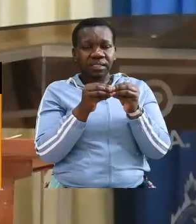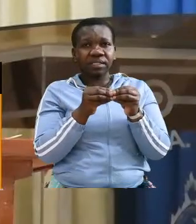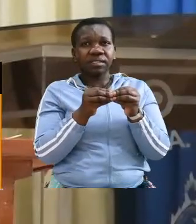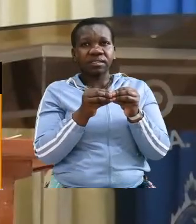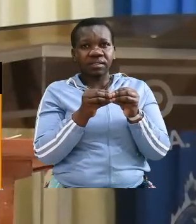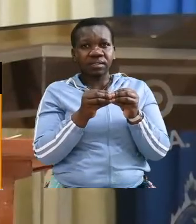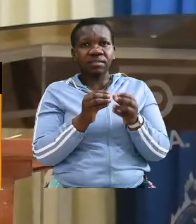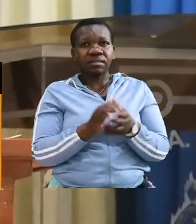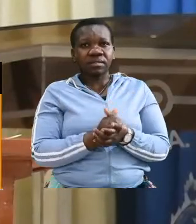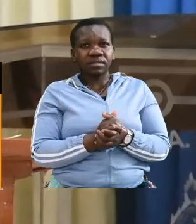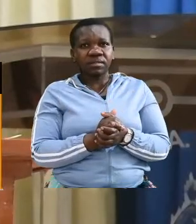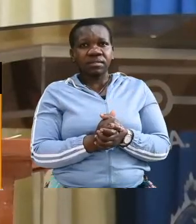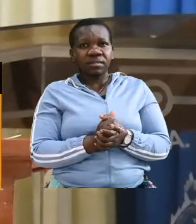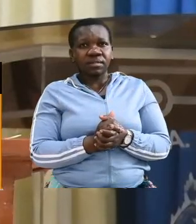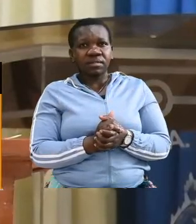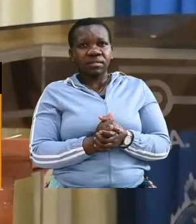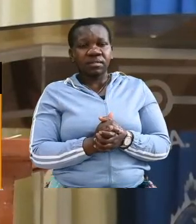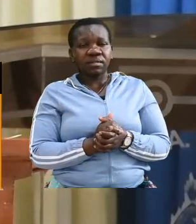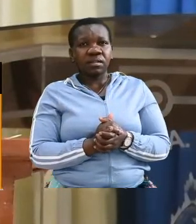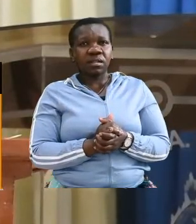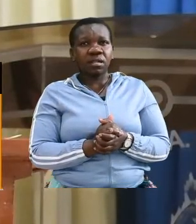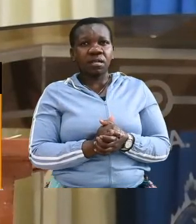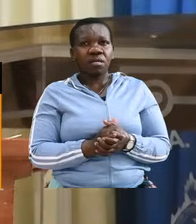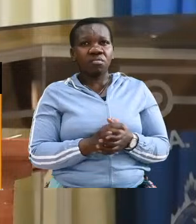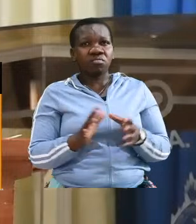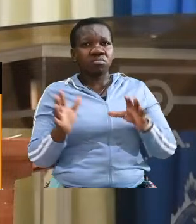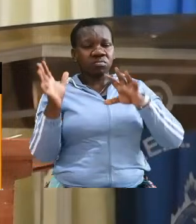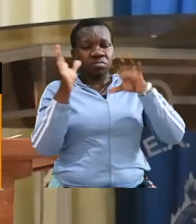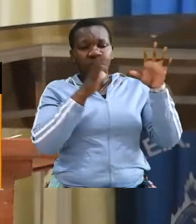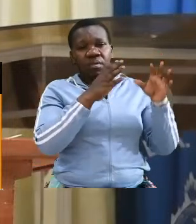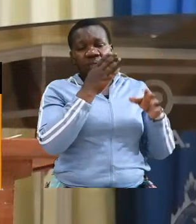hawajanunua hii card wakafanya hivyo, na kuna wale